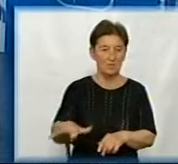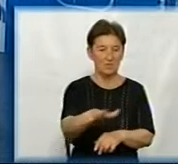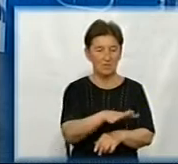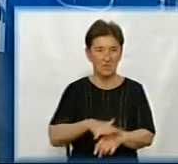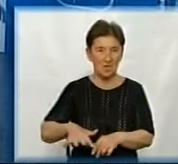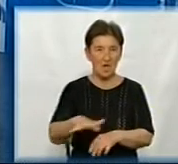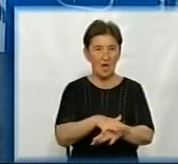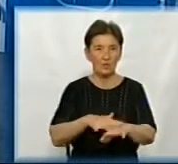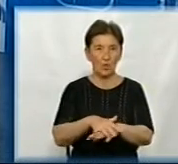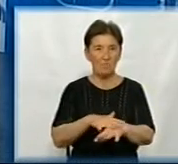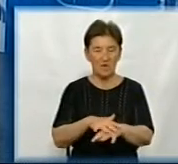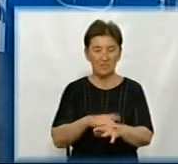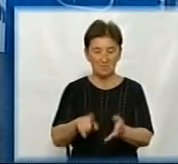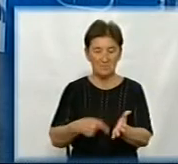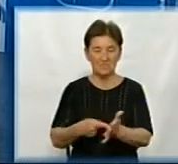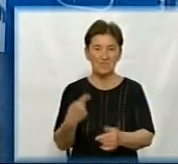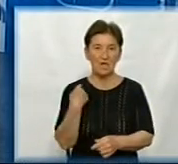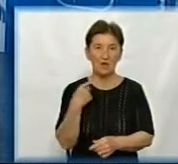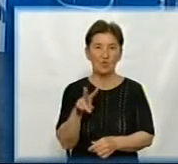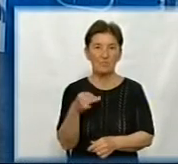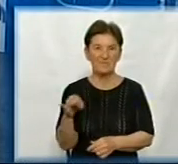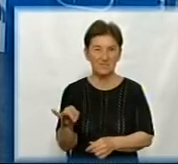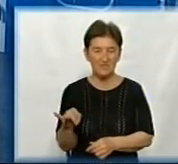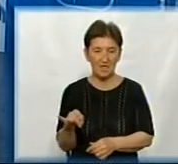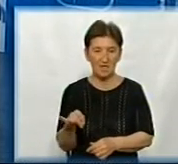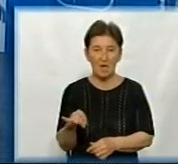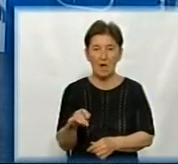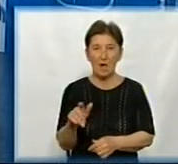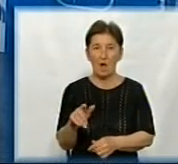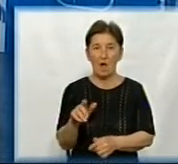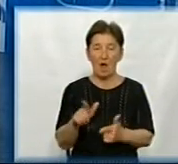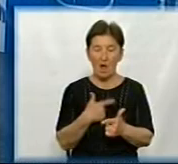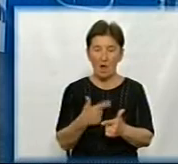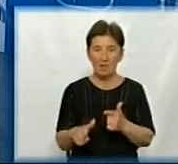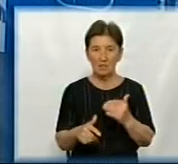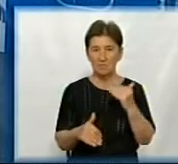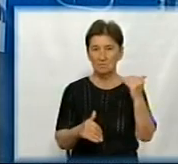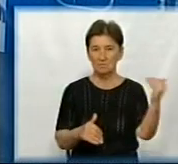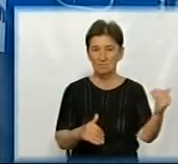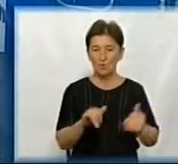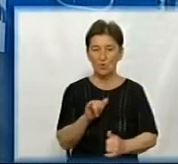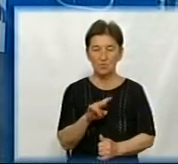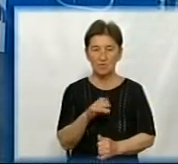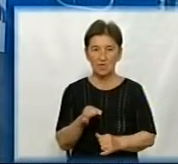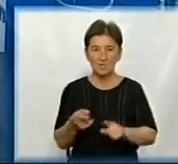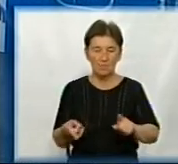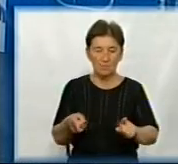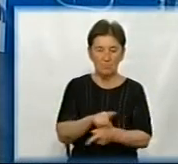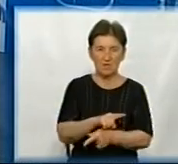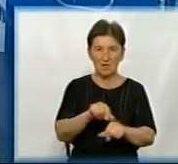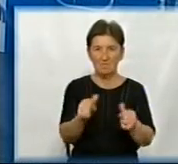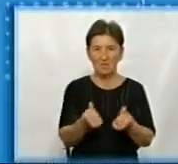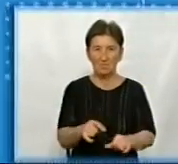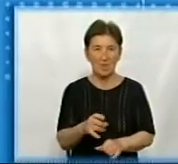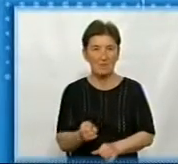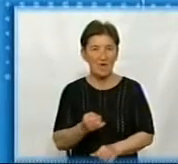громаді, міській раді міста Кропивницького на той час. Але «Унга» незаконним шляхом переоформилося право на